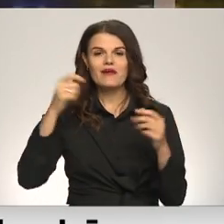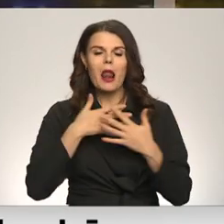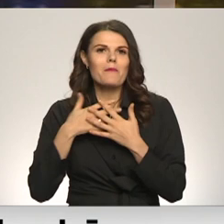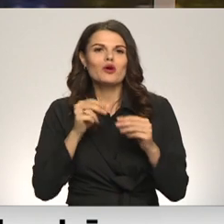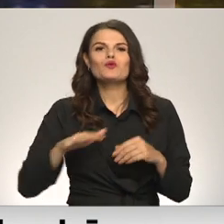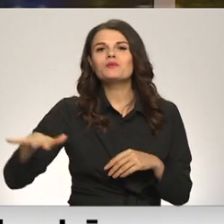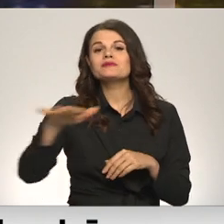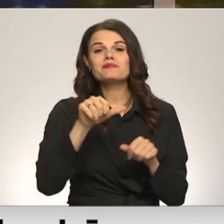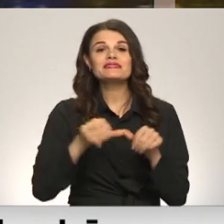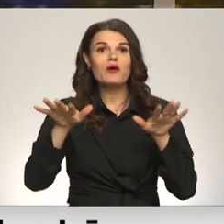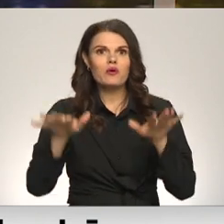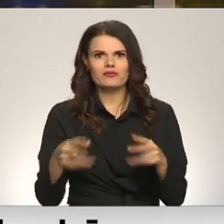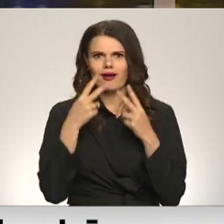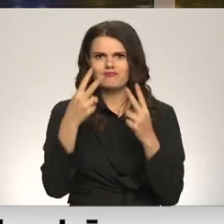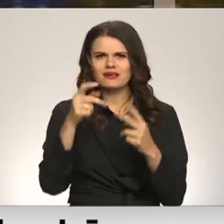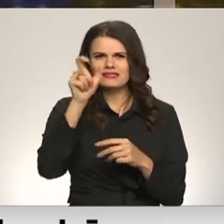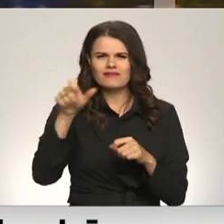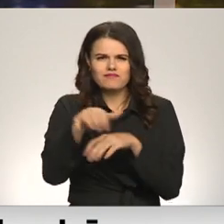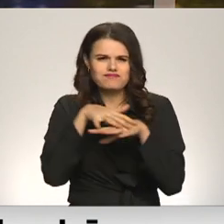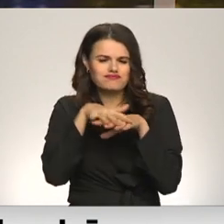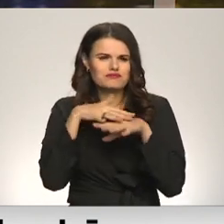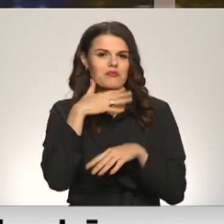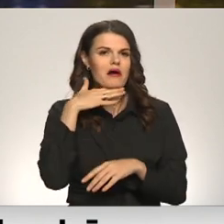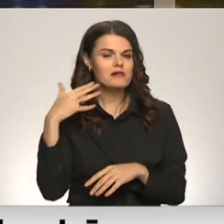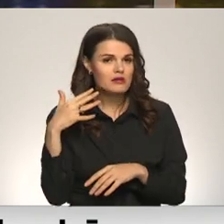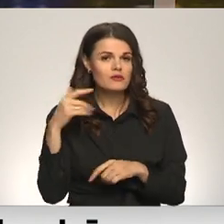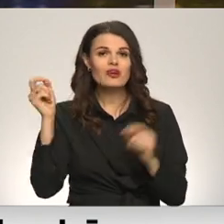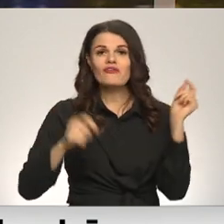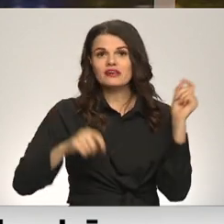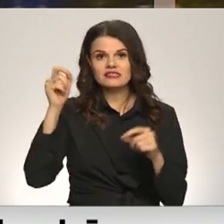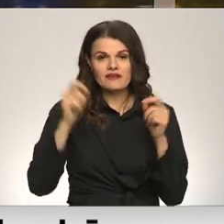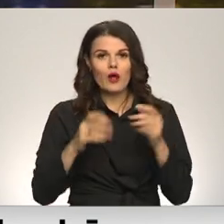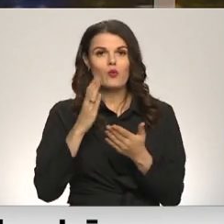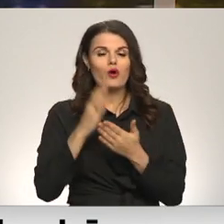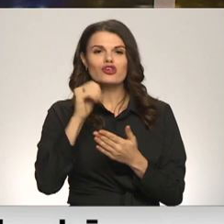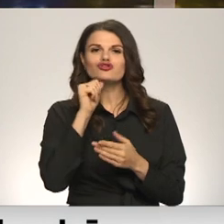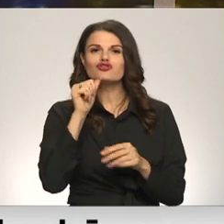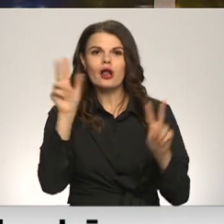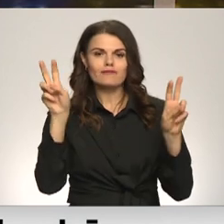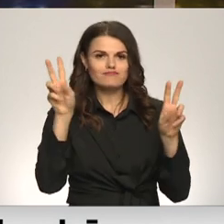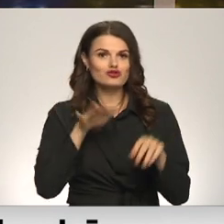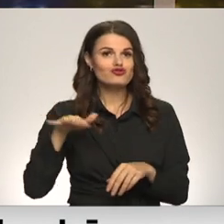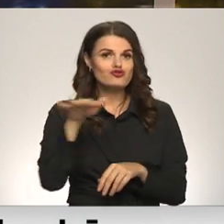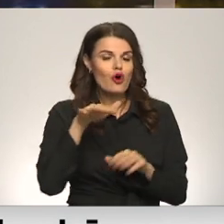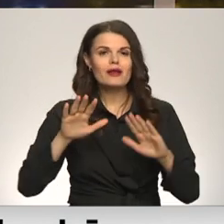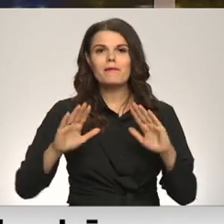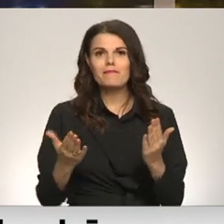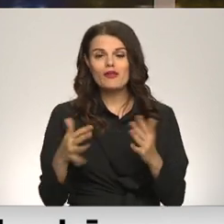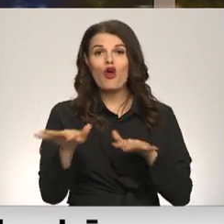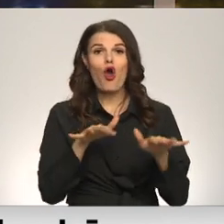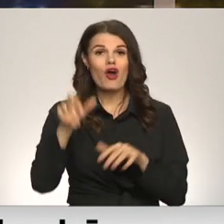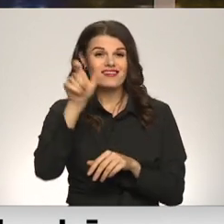Brīnumzemē Siguldā novērota liela cilvēku drūzmēšanās. Festivāls notiek zaļajā režīmā, taču pēc organizatoru